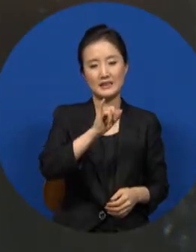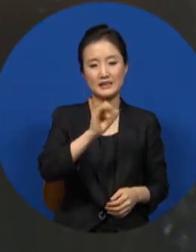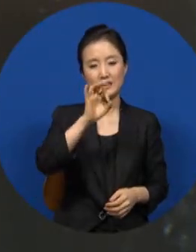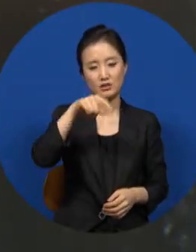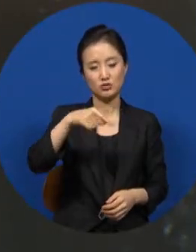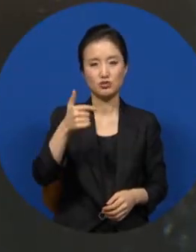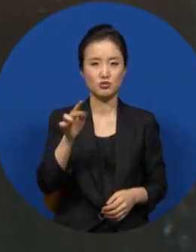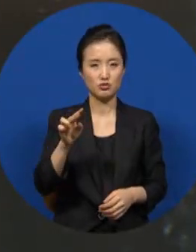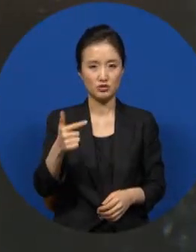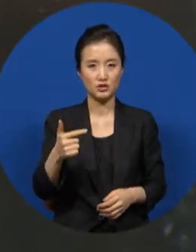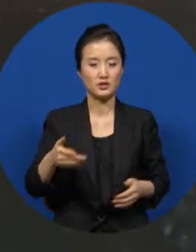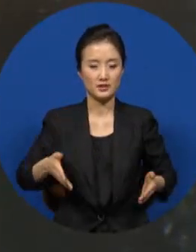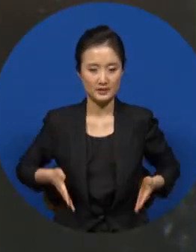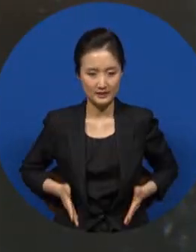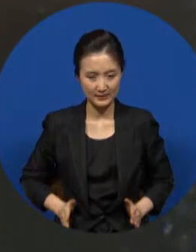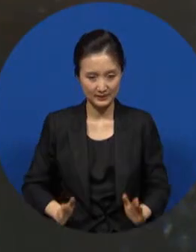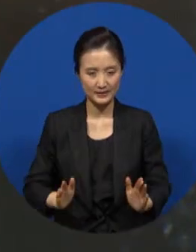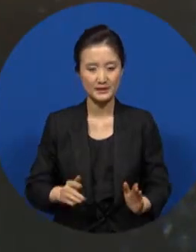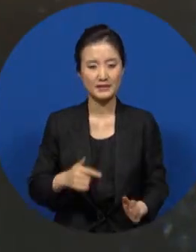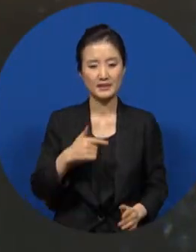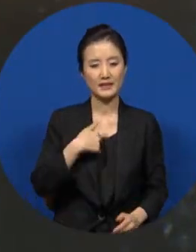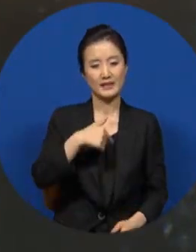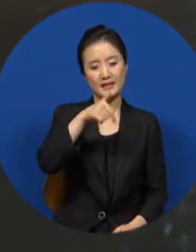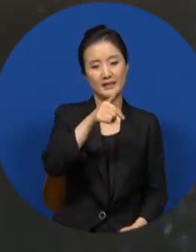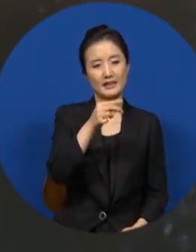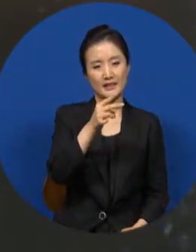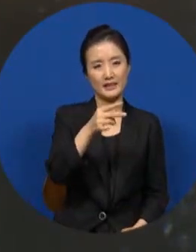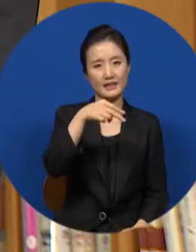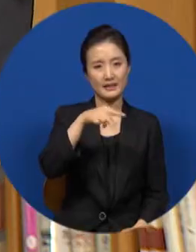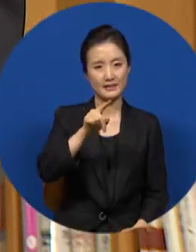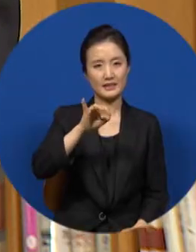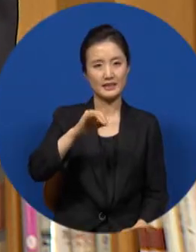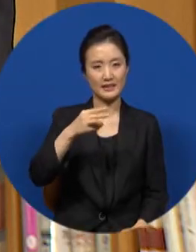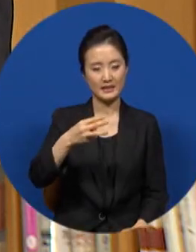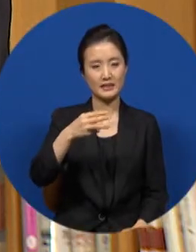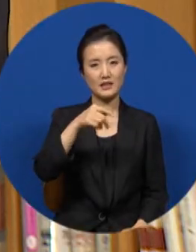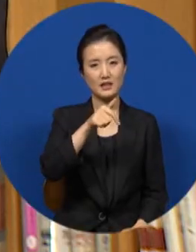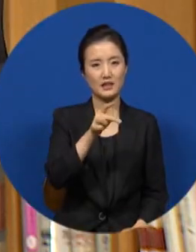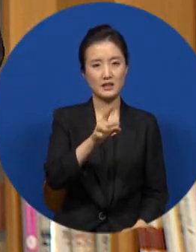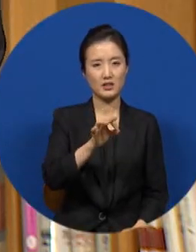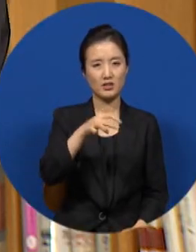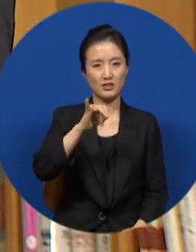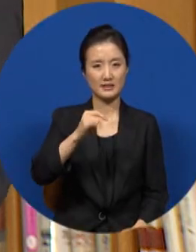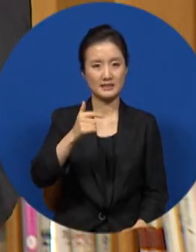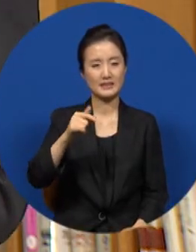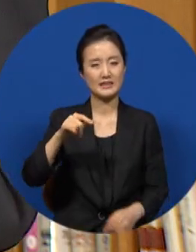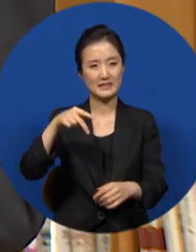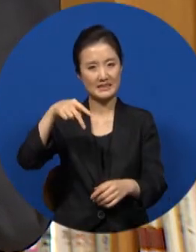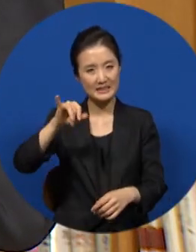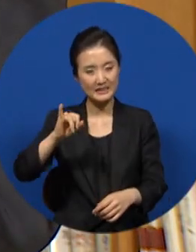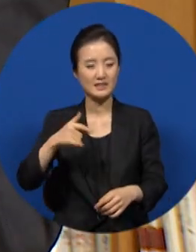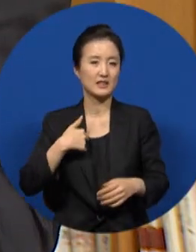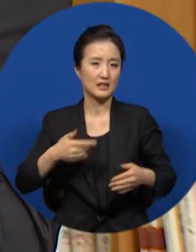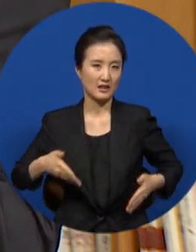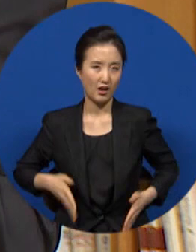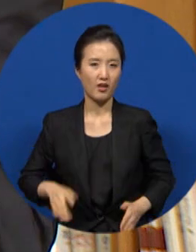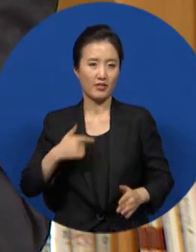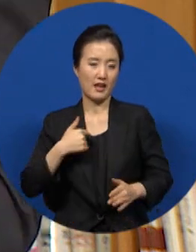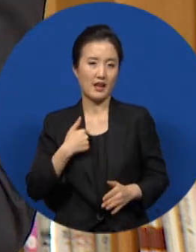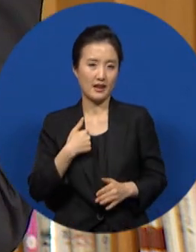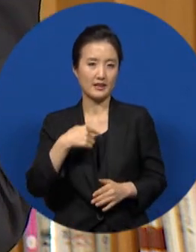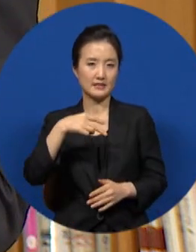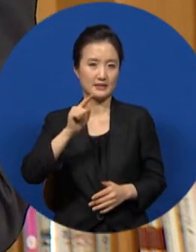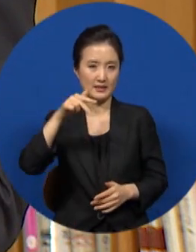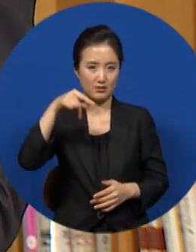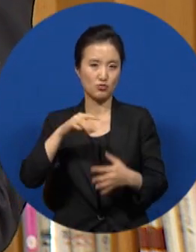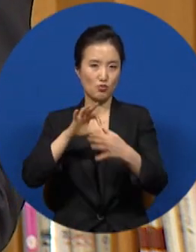개유월 개사일 그다음에 경신시에 태어났다 이런 거예요. 그리고 밑에 보면 대운이라고 있습니다. 사주를 보러